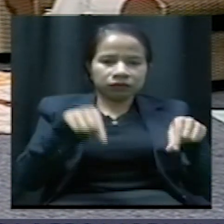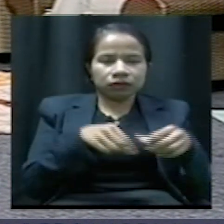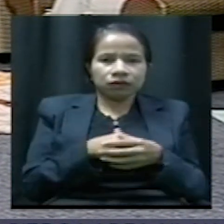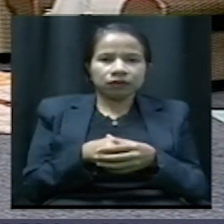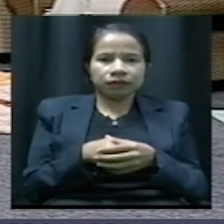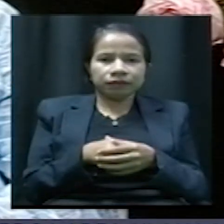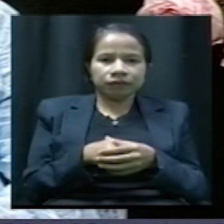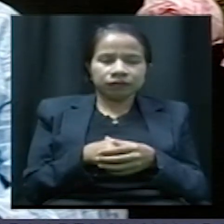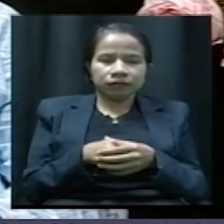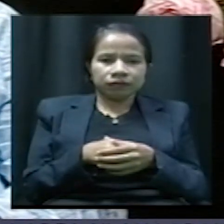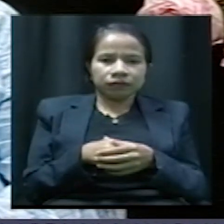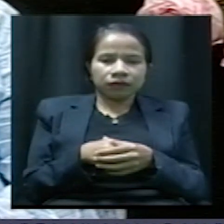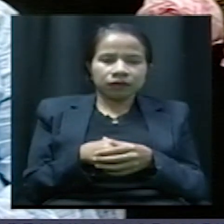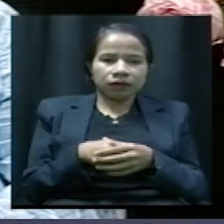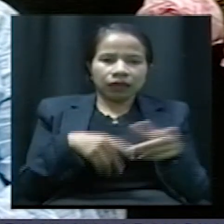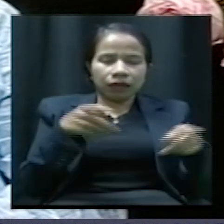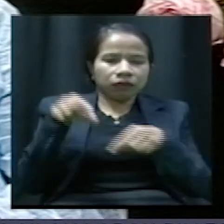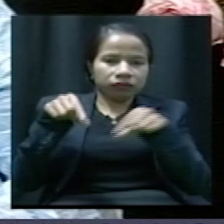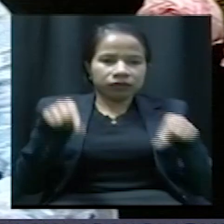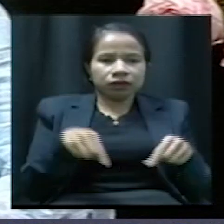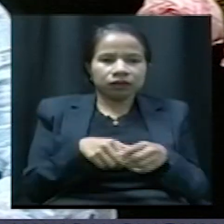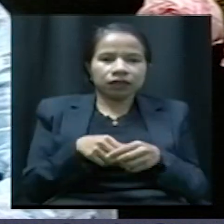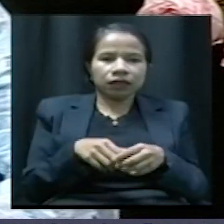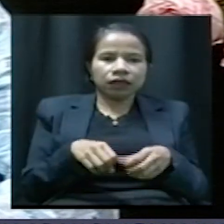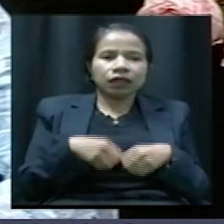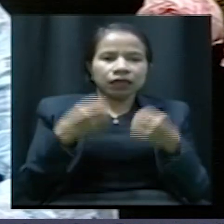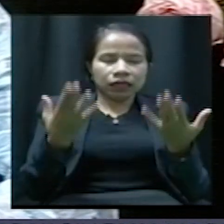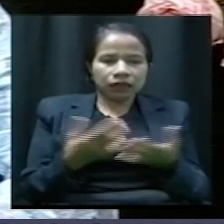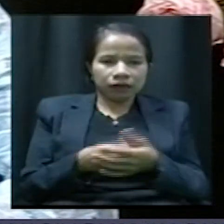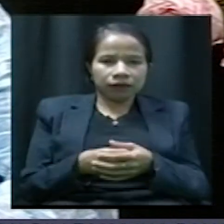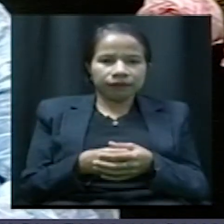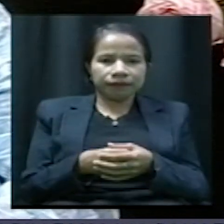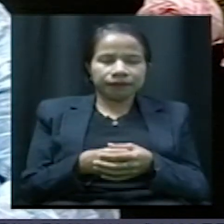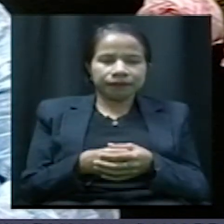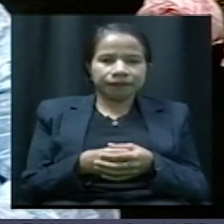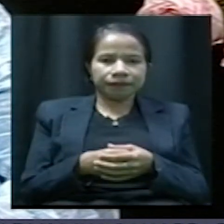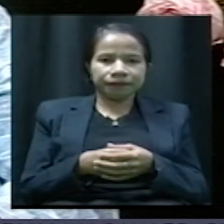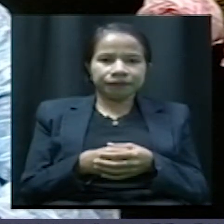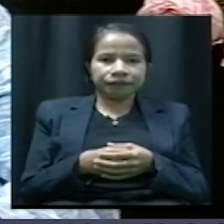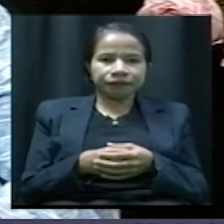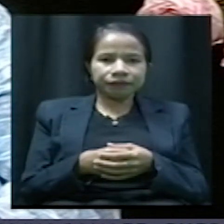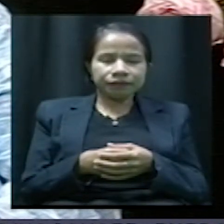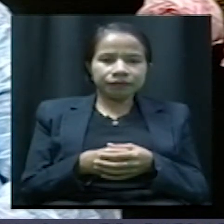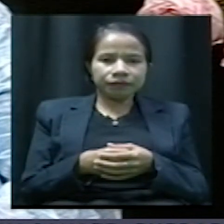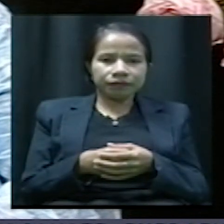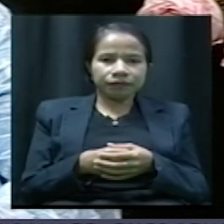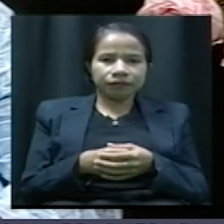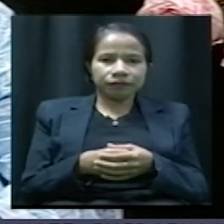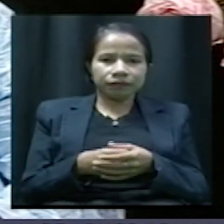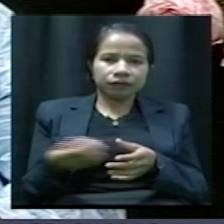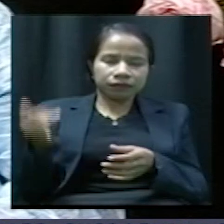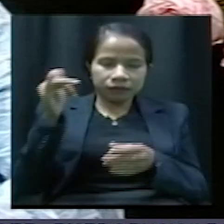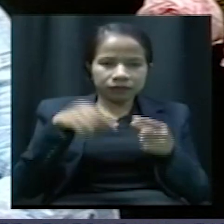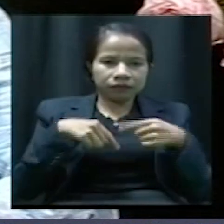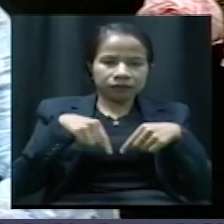rasik tipu deficientes ne hira o in satu identifika emo deficiencia emane tama kategori deficiencia galai ten klaru